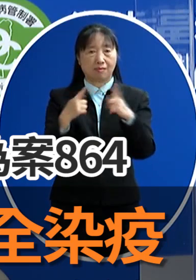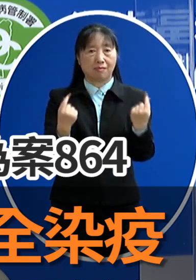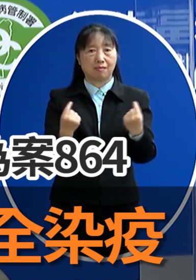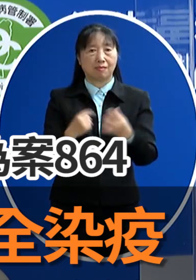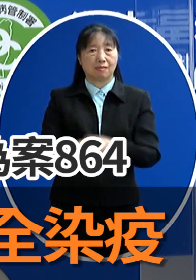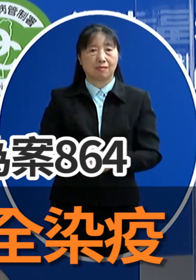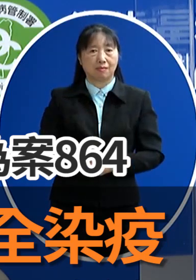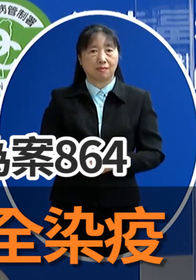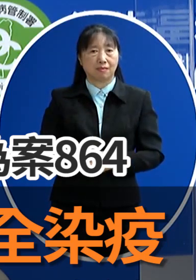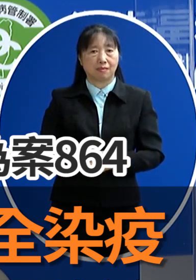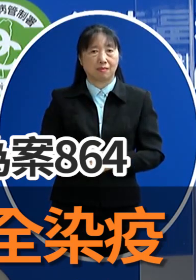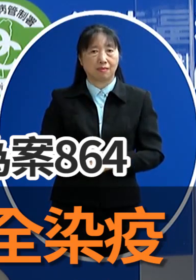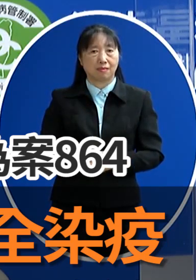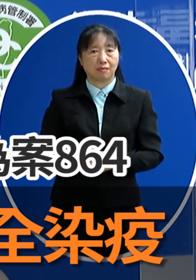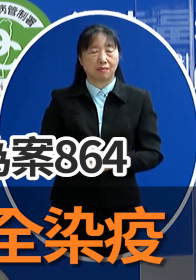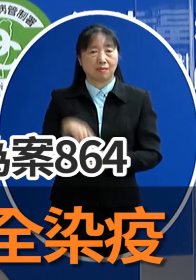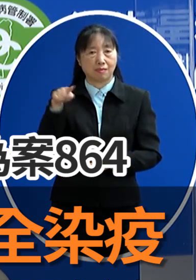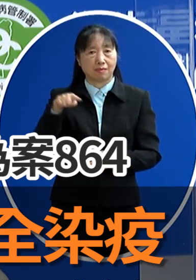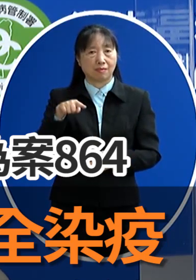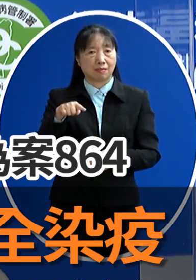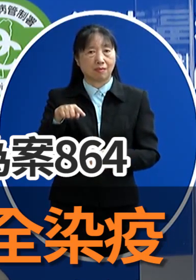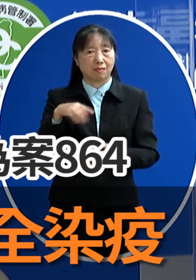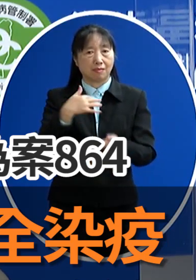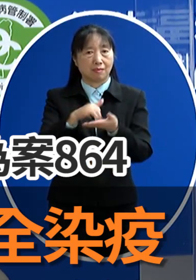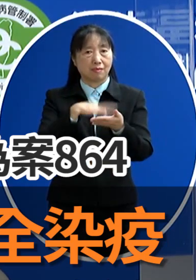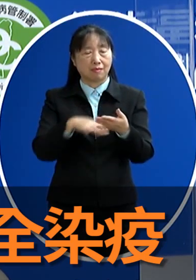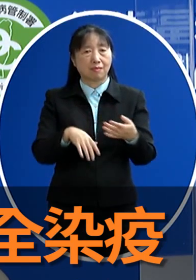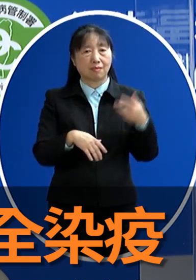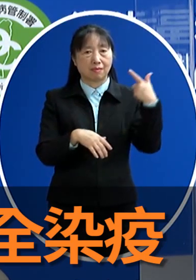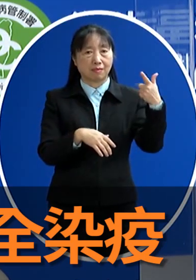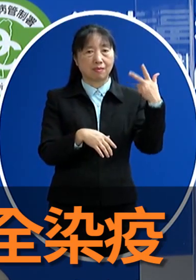那他在开始是匡列哈，为按